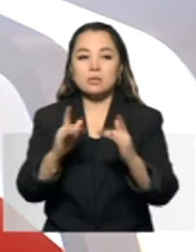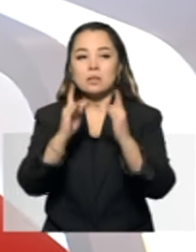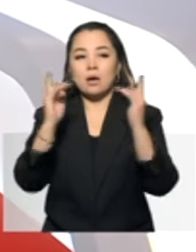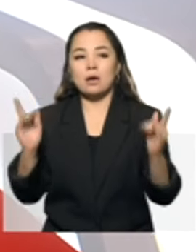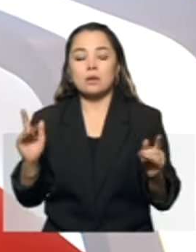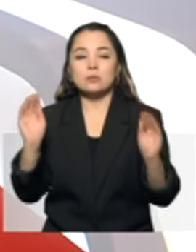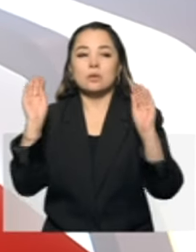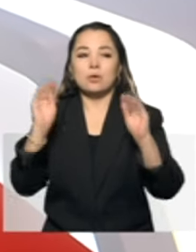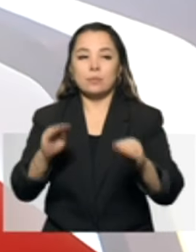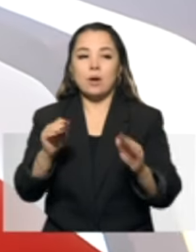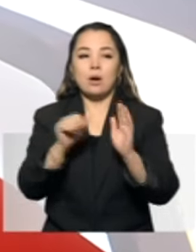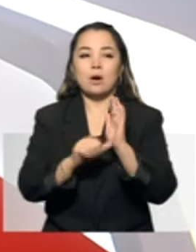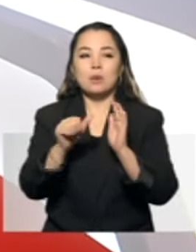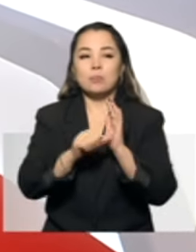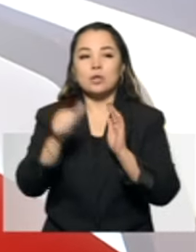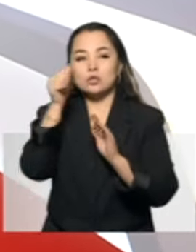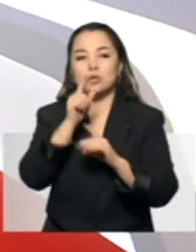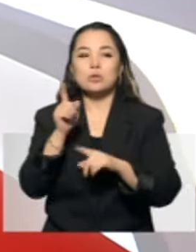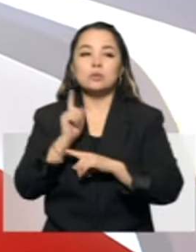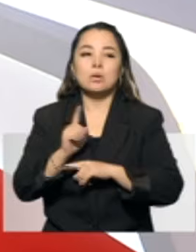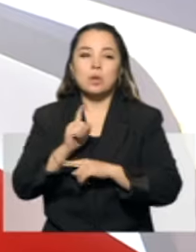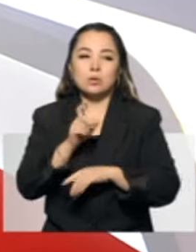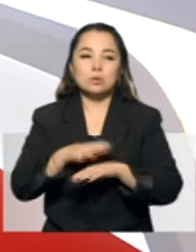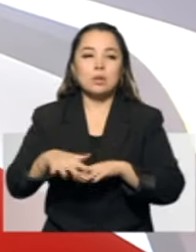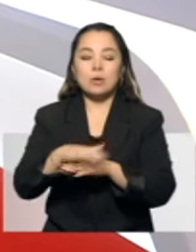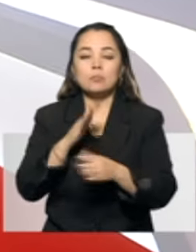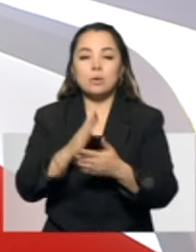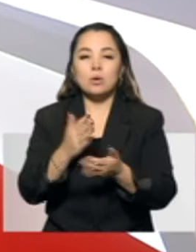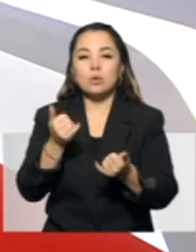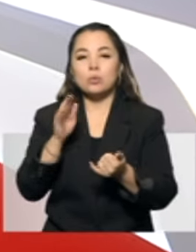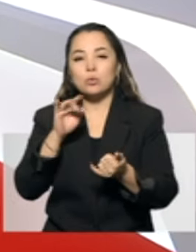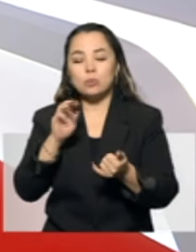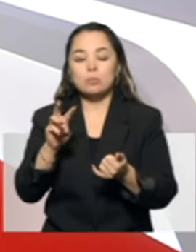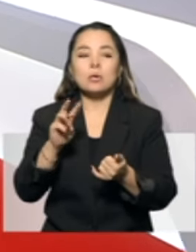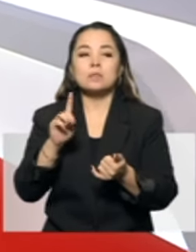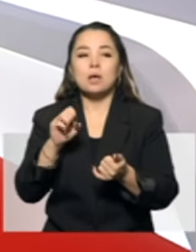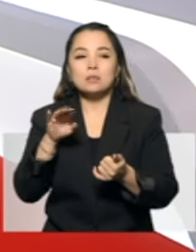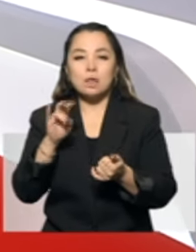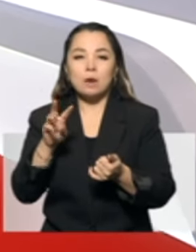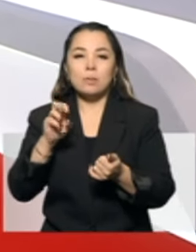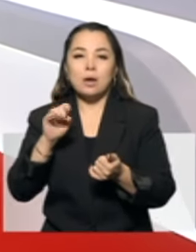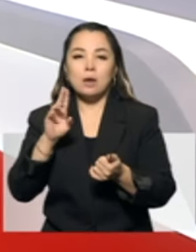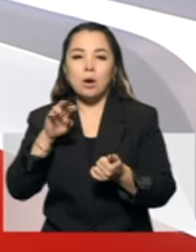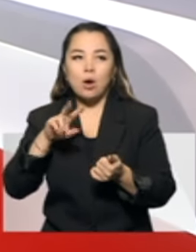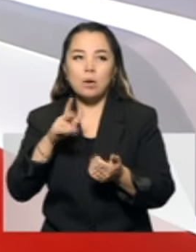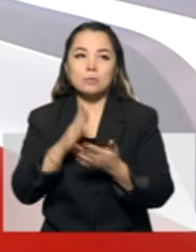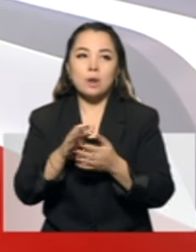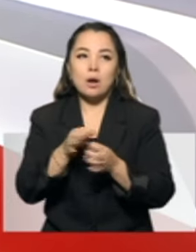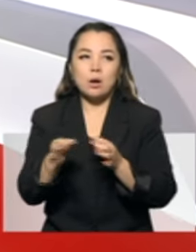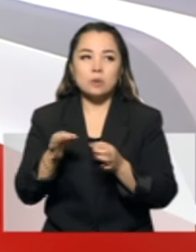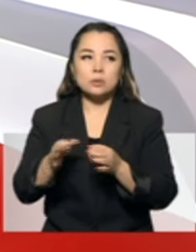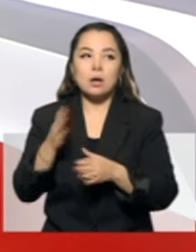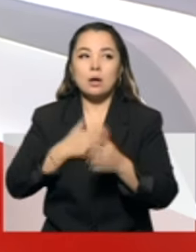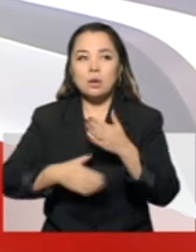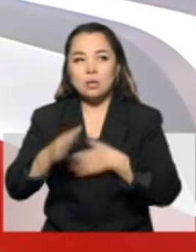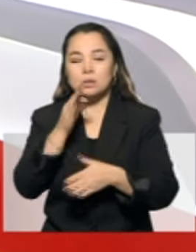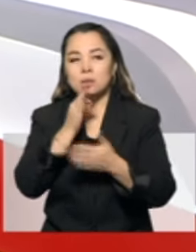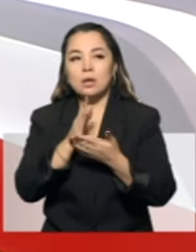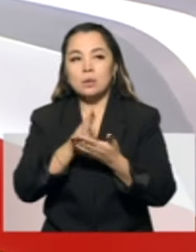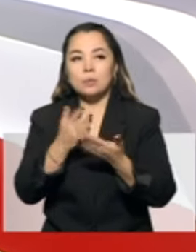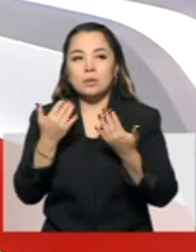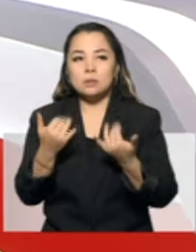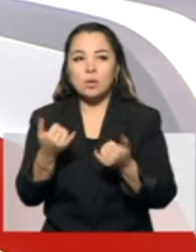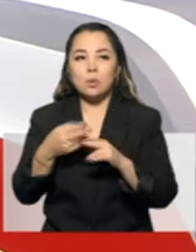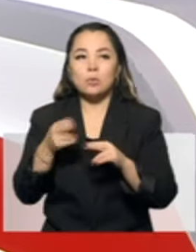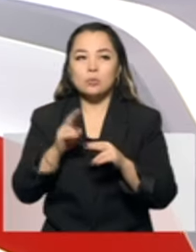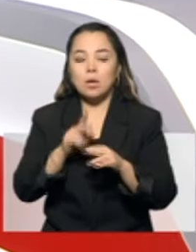жергілікті жұрт 60 жылдан астам күтті. Сондықтан күршіміз Айсан Марқакөл секілді аудан тұрғындарының қуаныштарында шек жоқ.